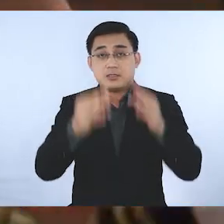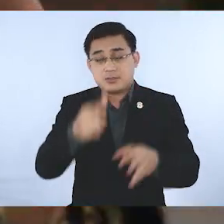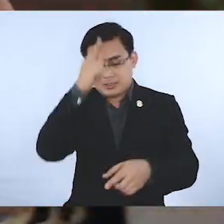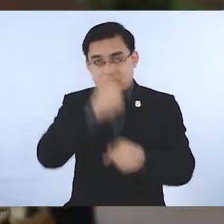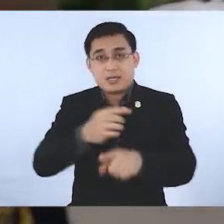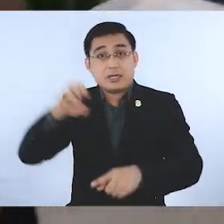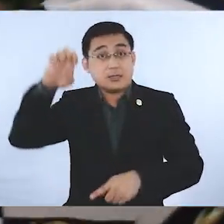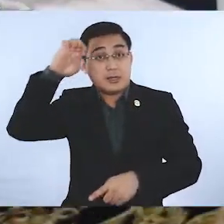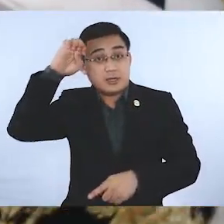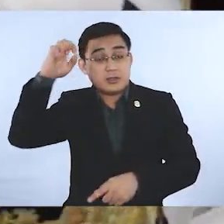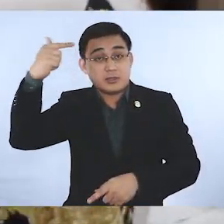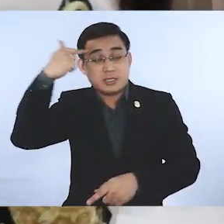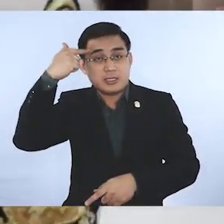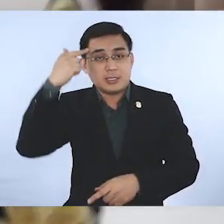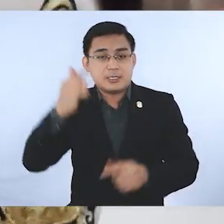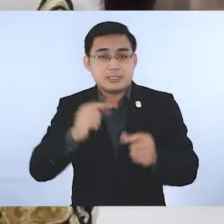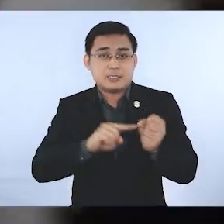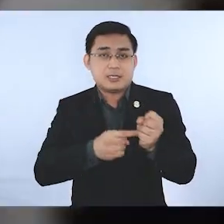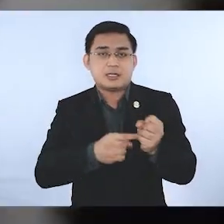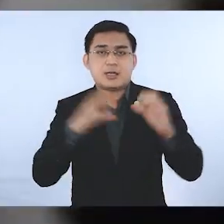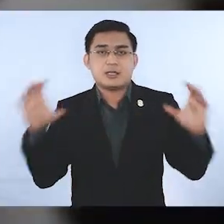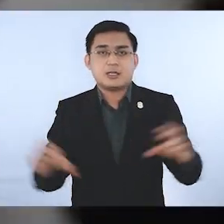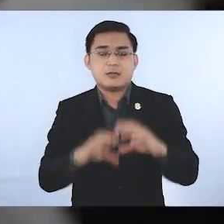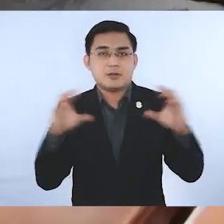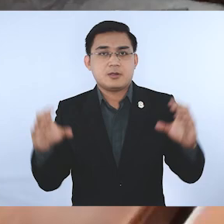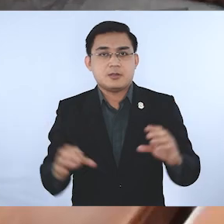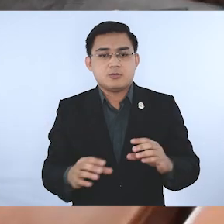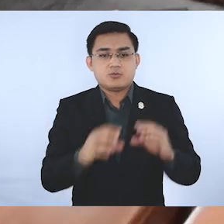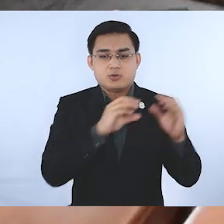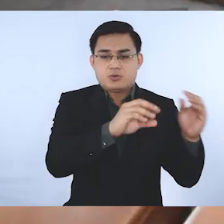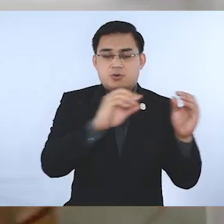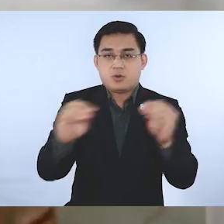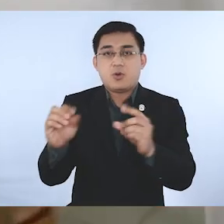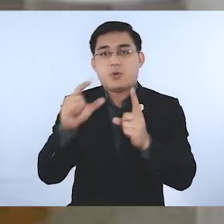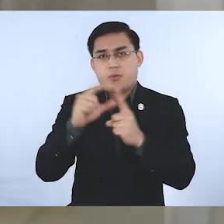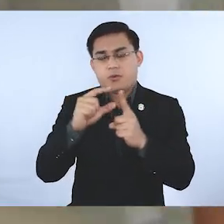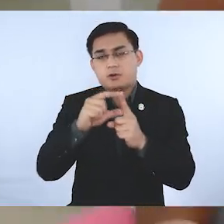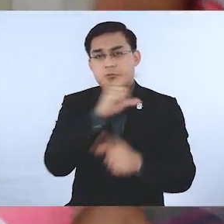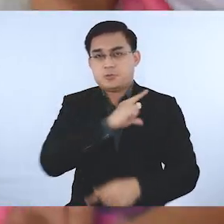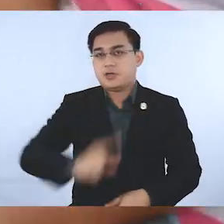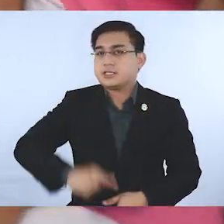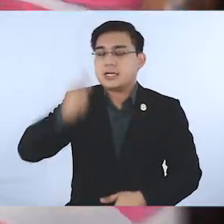ay pinasimula ng aktibidad na ito sa pagtuturo ng mga salita ng